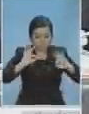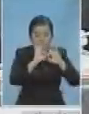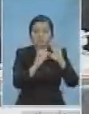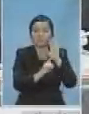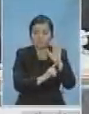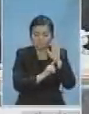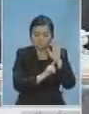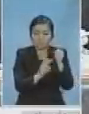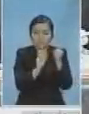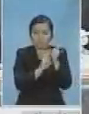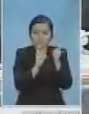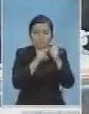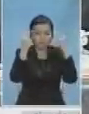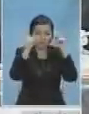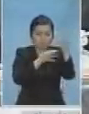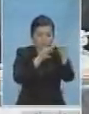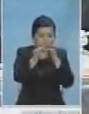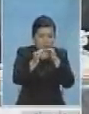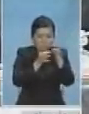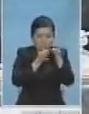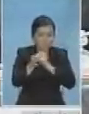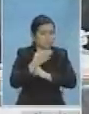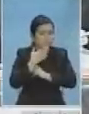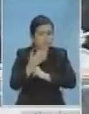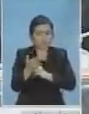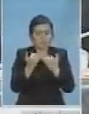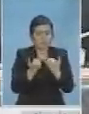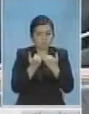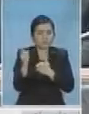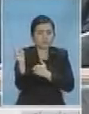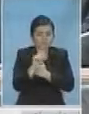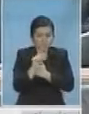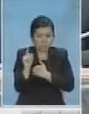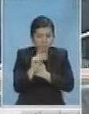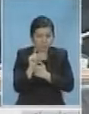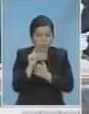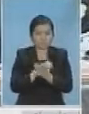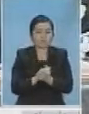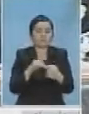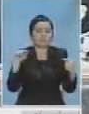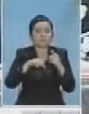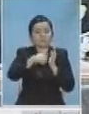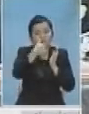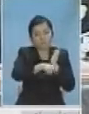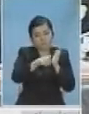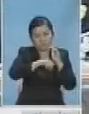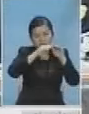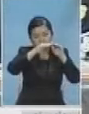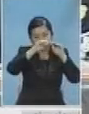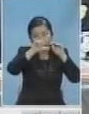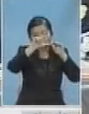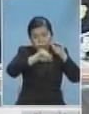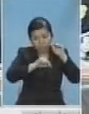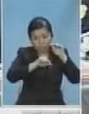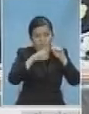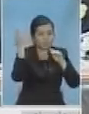ที่ท่านรองนายกรัฐมนตรีได้ชี้แจงตลอดเวลานะครับในเรื่องของการลดภาษีนะครับจาก